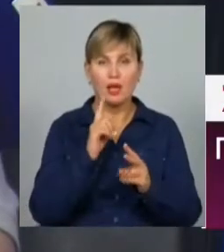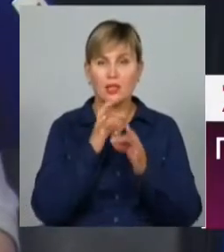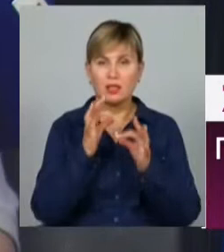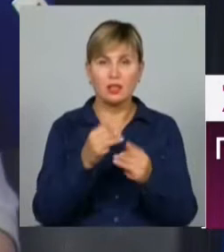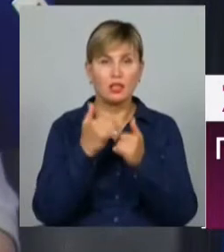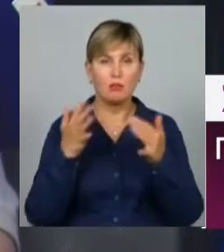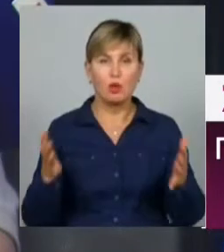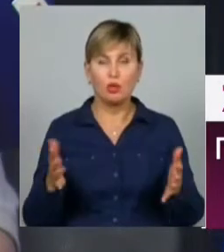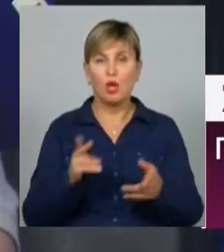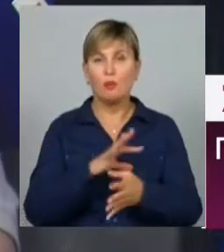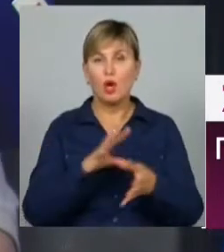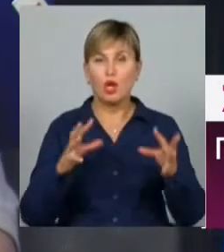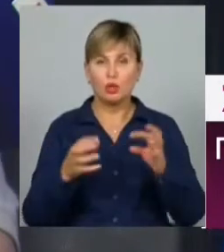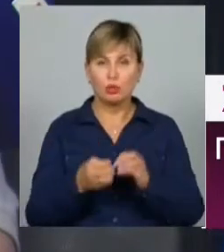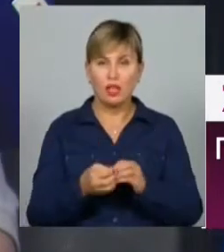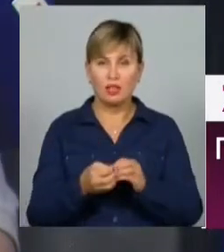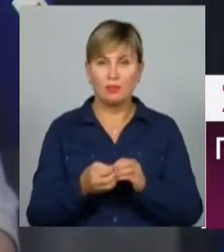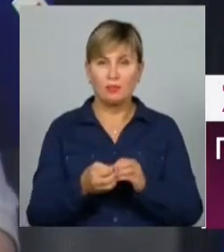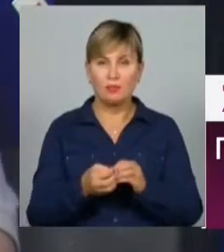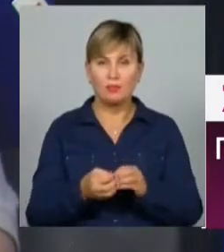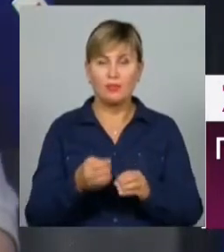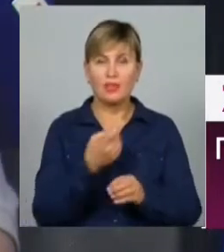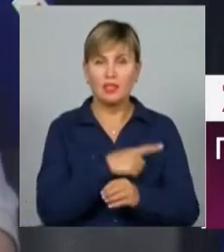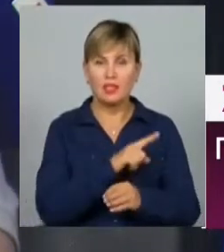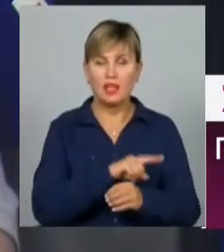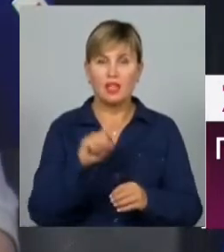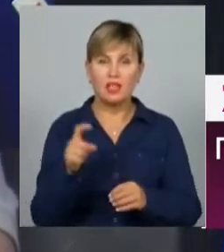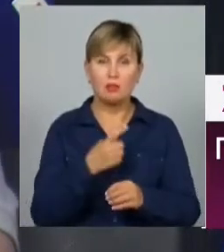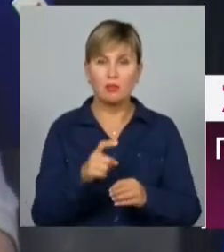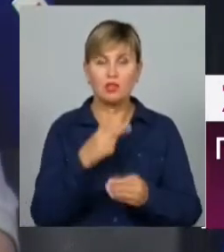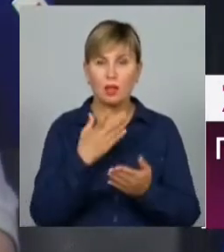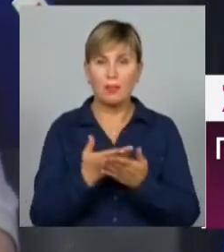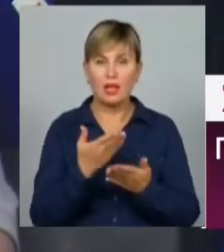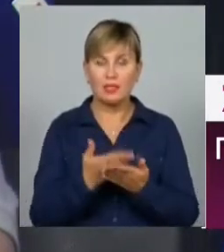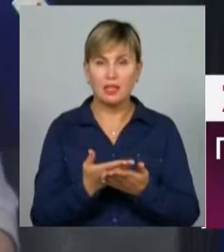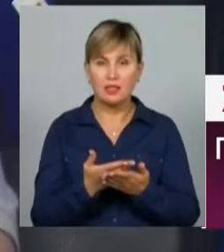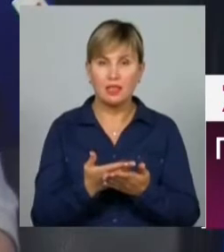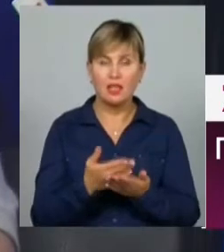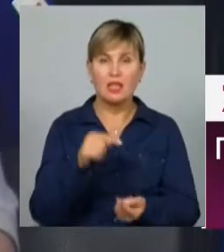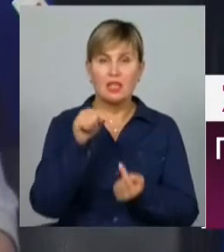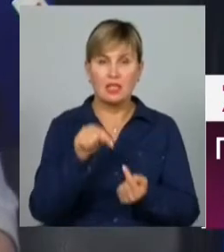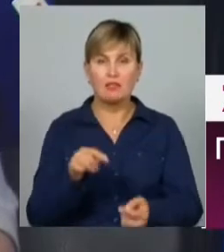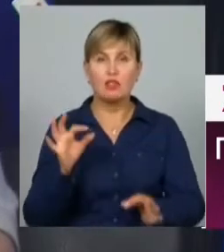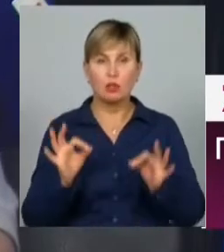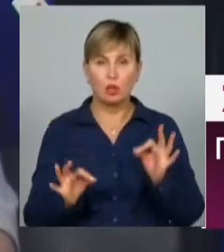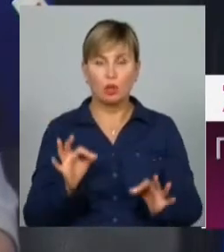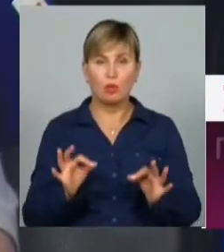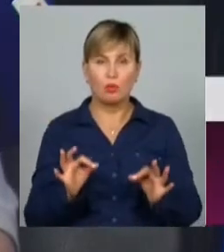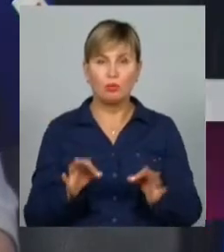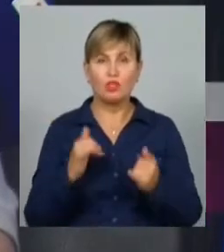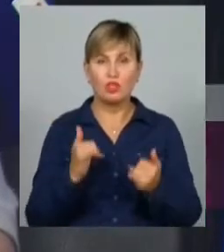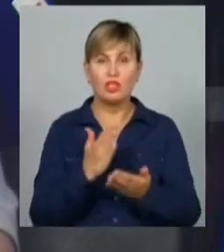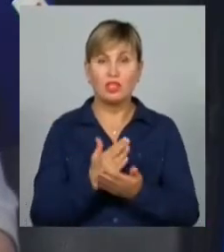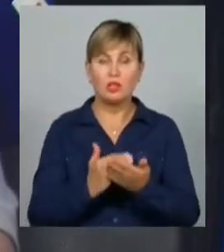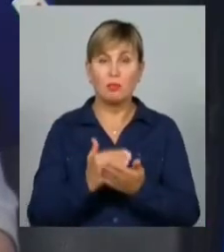санитарно-химические и вирусологические показатели соответствуют нормам. Идет превышение по бактериологическим показателям,